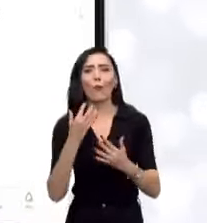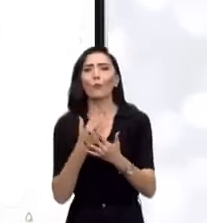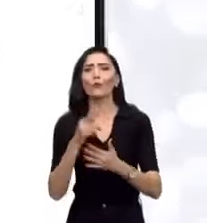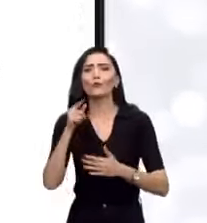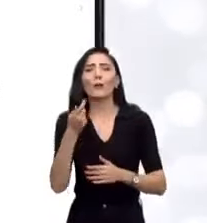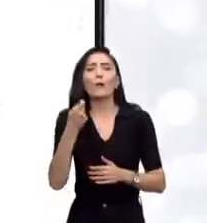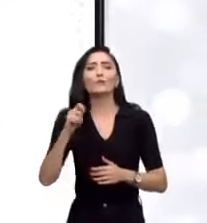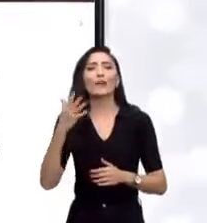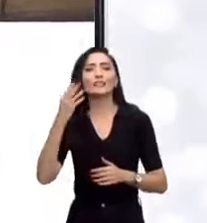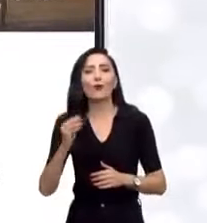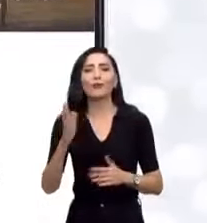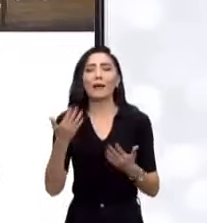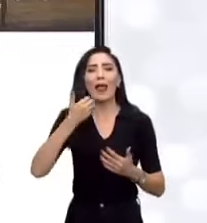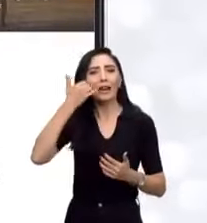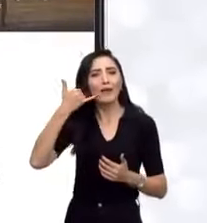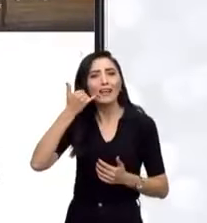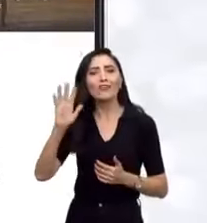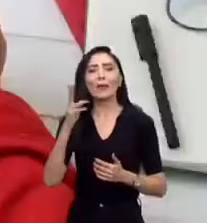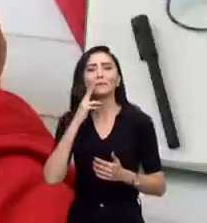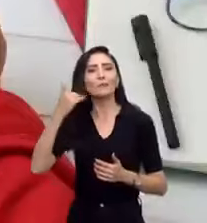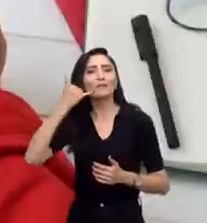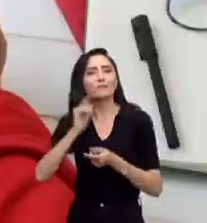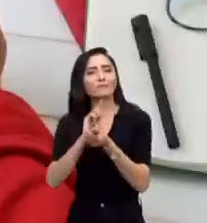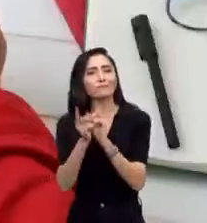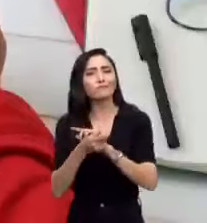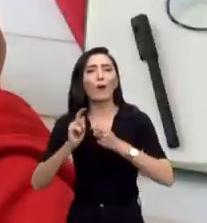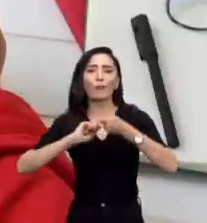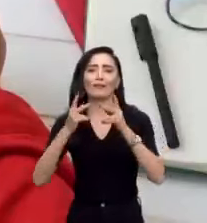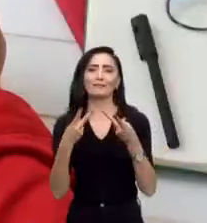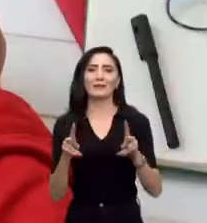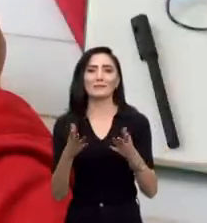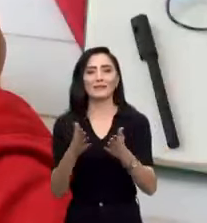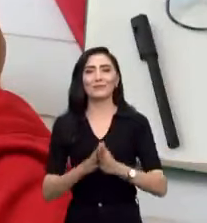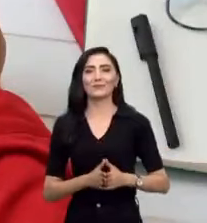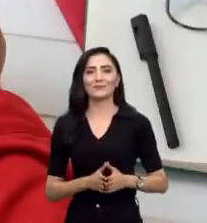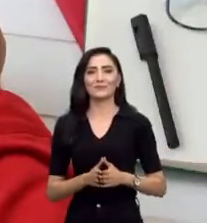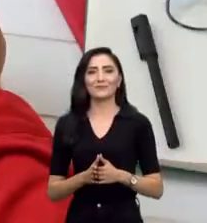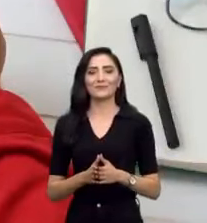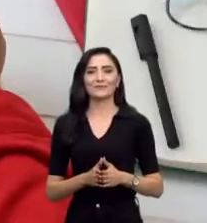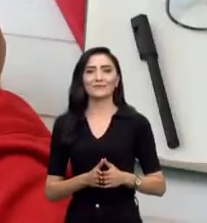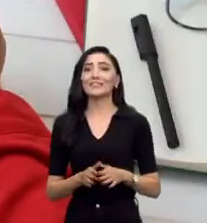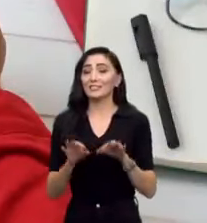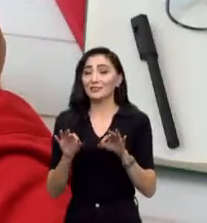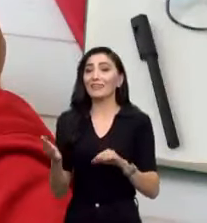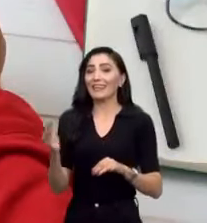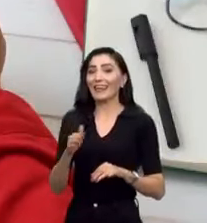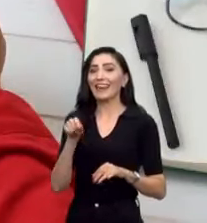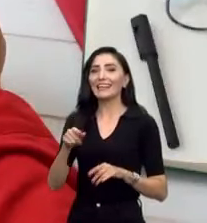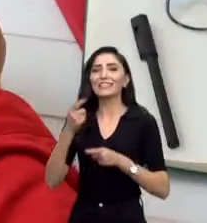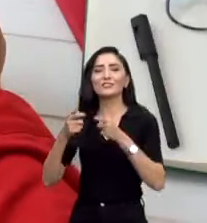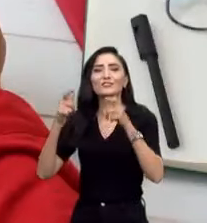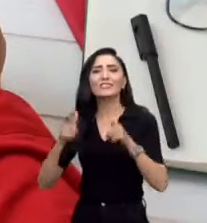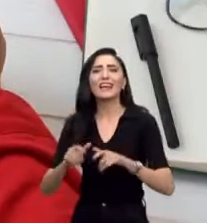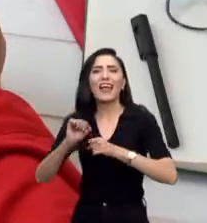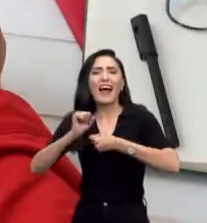uygulama, ücretsiz olarak hem iOS hem de Android cihazlarda kullanılabiliyor. Şimdi gelin iş